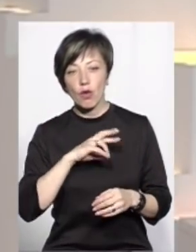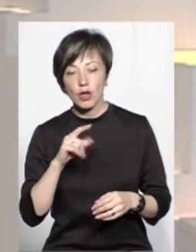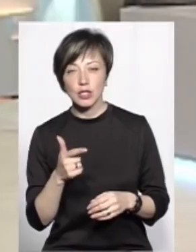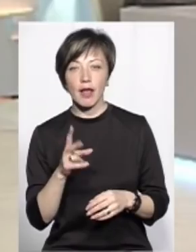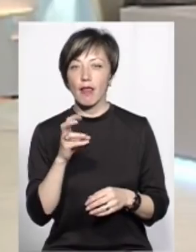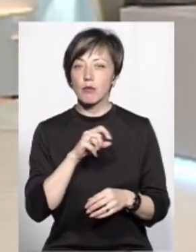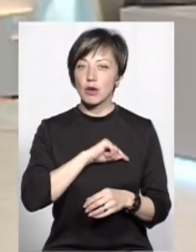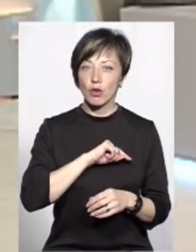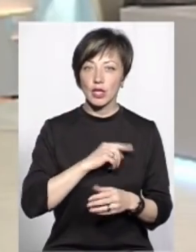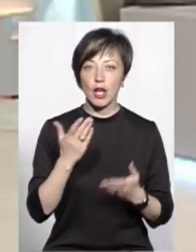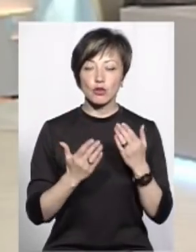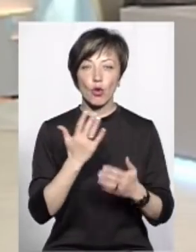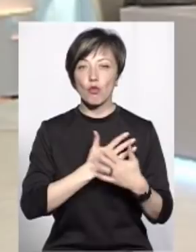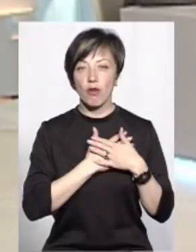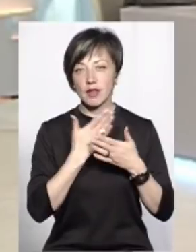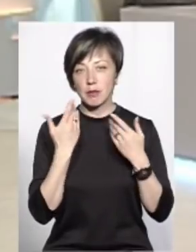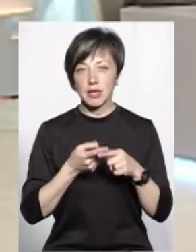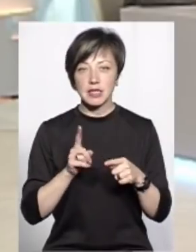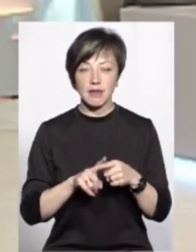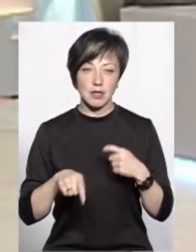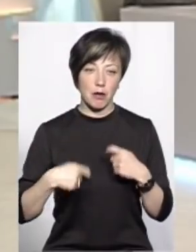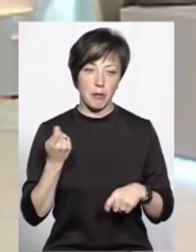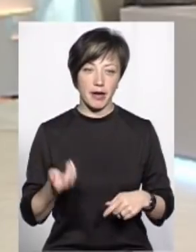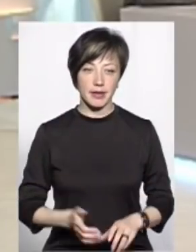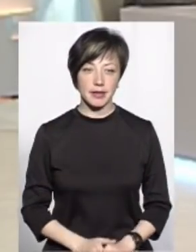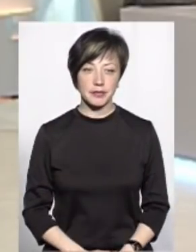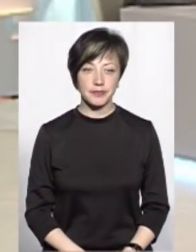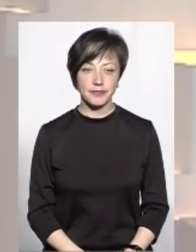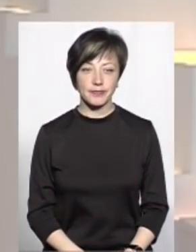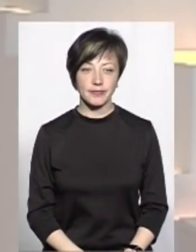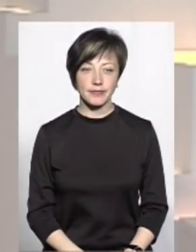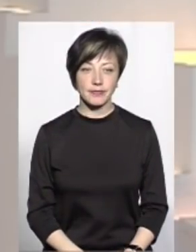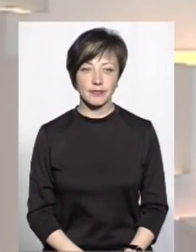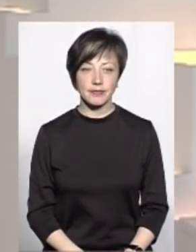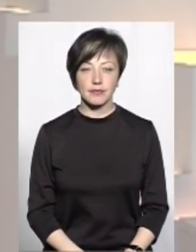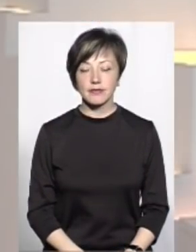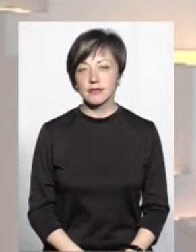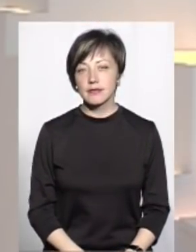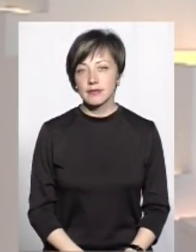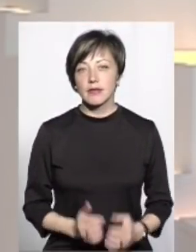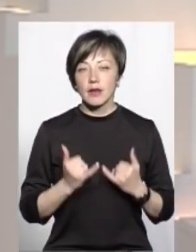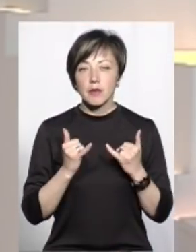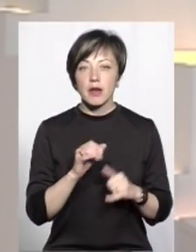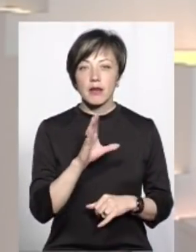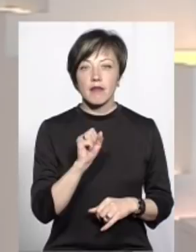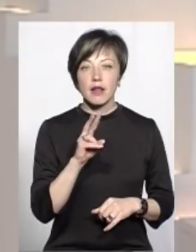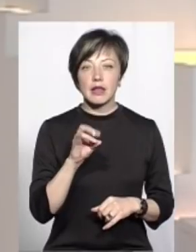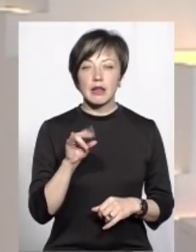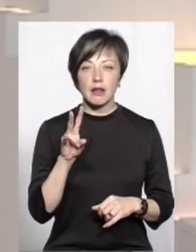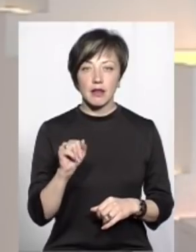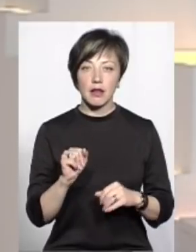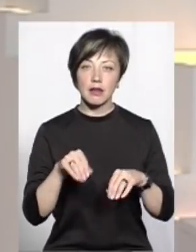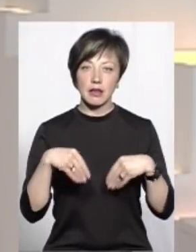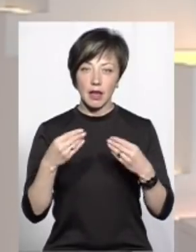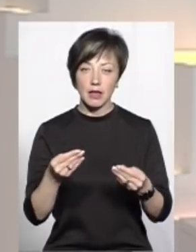не психологічним, якщо любові немає, це все буде намарно. Дякую. Пані Валентина, а ви можете дати професійну